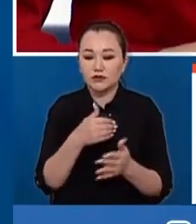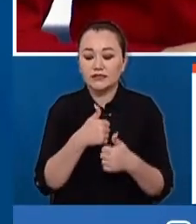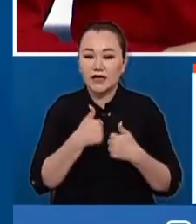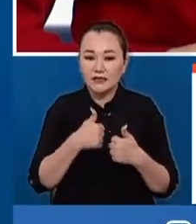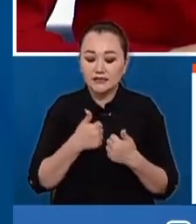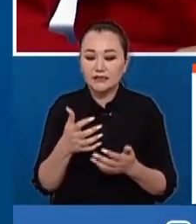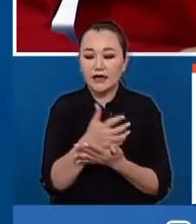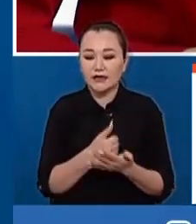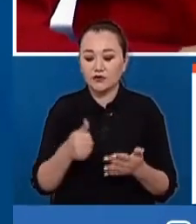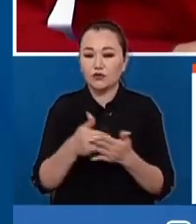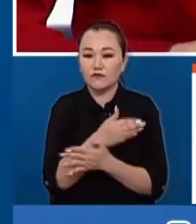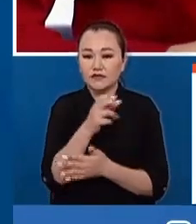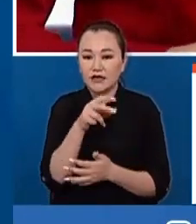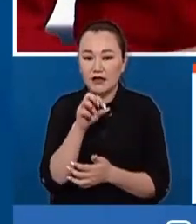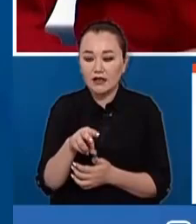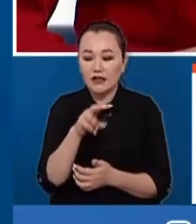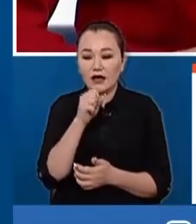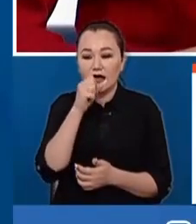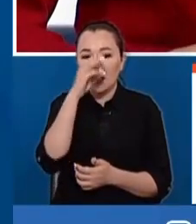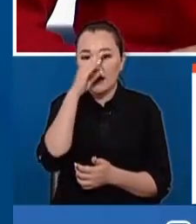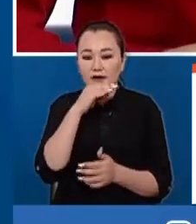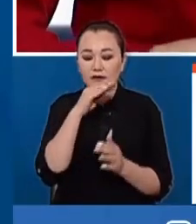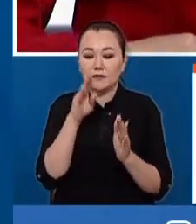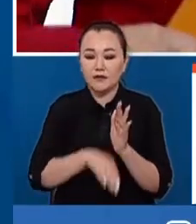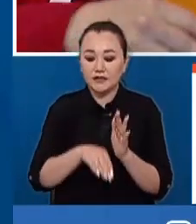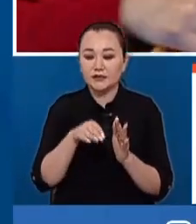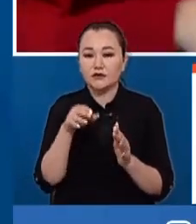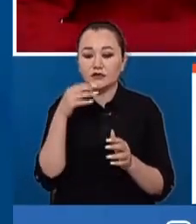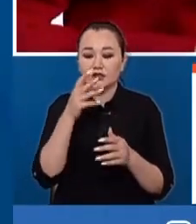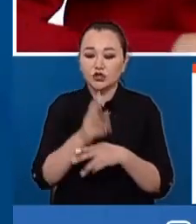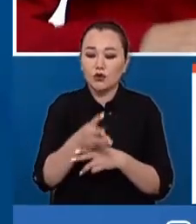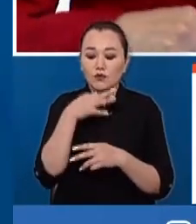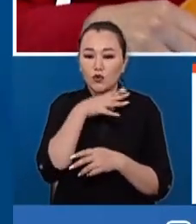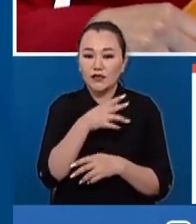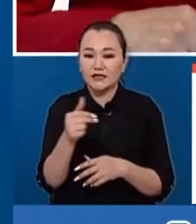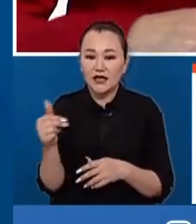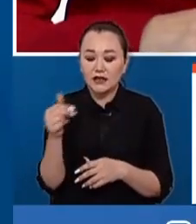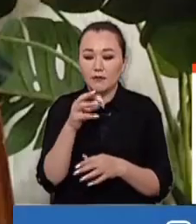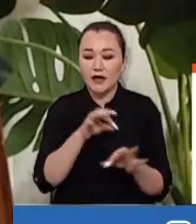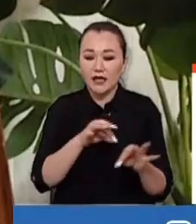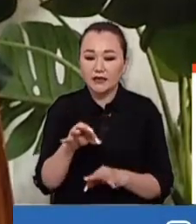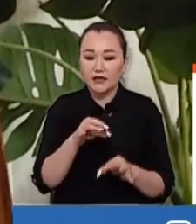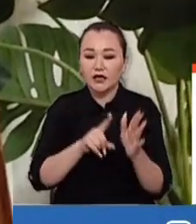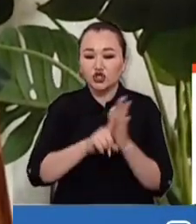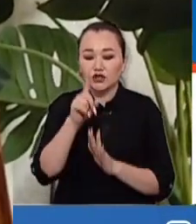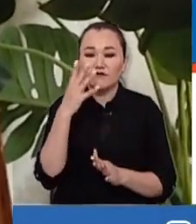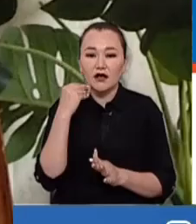создатели нового сериала океаssos съемки многосерийного проекта стартовали в Алматы